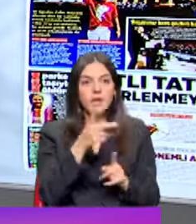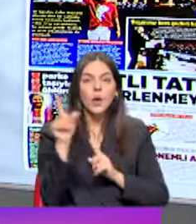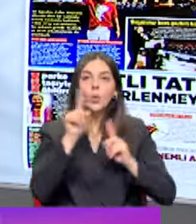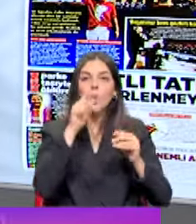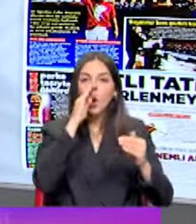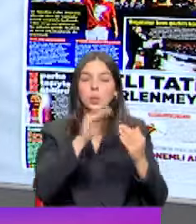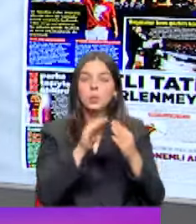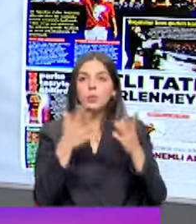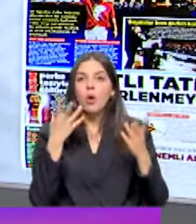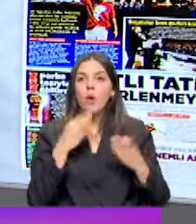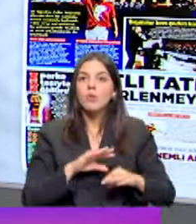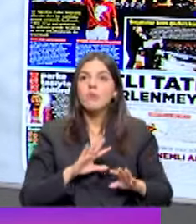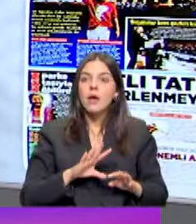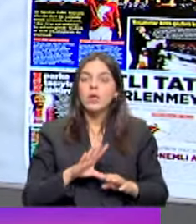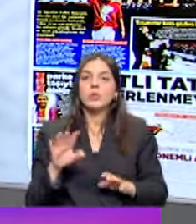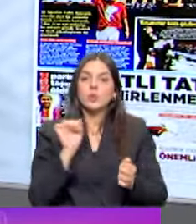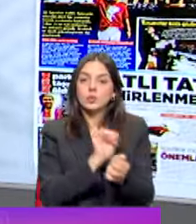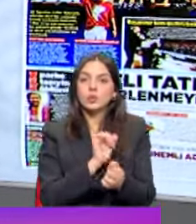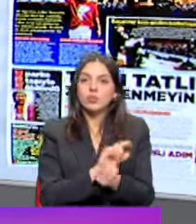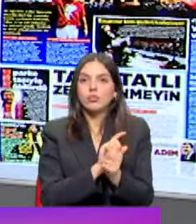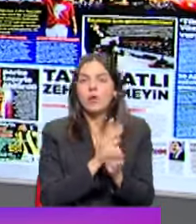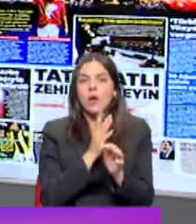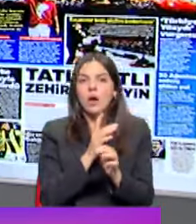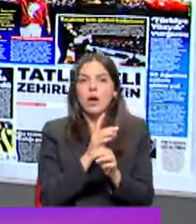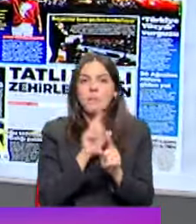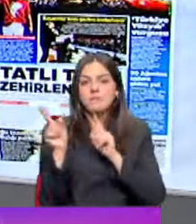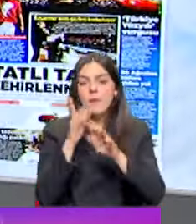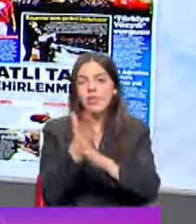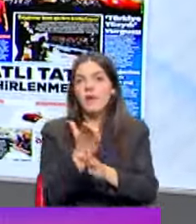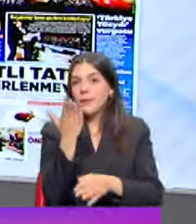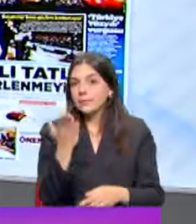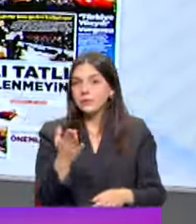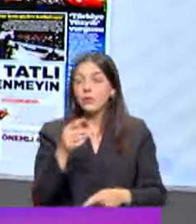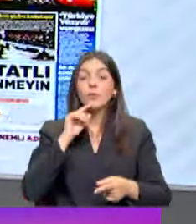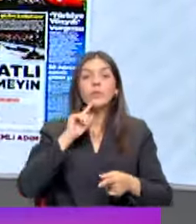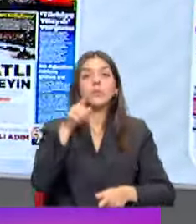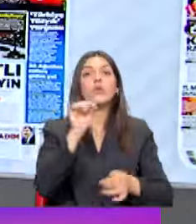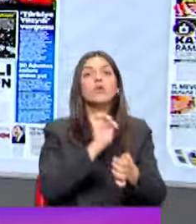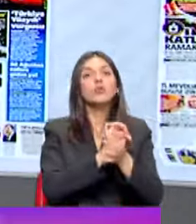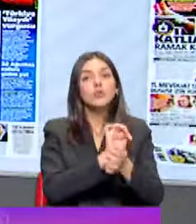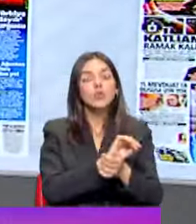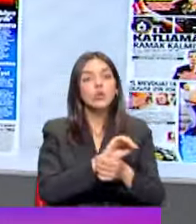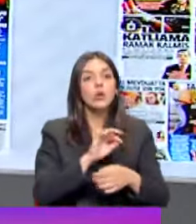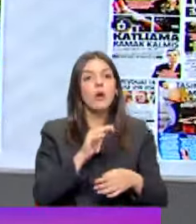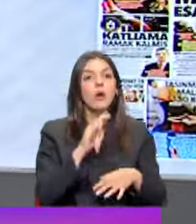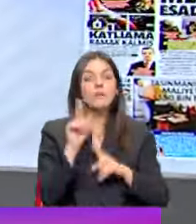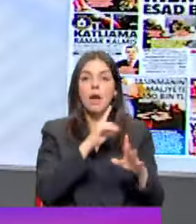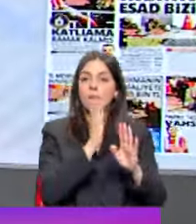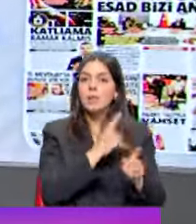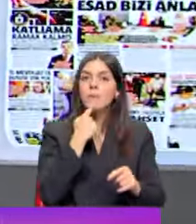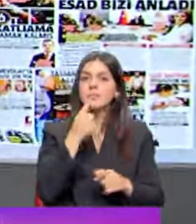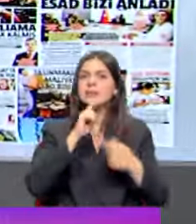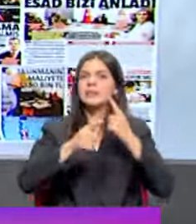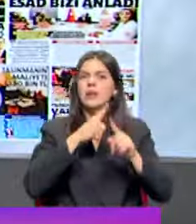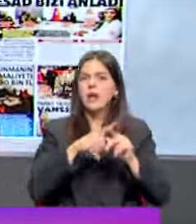uygun olmayan tutuklu yargılanmasıydı. Tutuklu yargılanması siyasi bulunduğu için, böyle yorumlandığı için çok